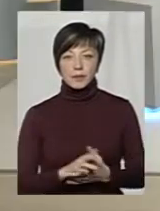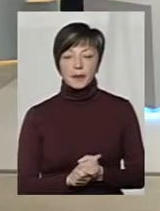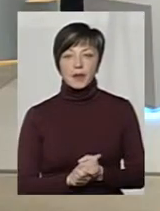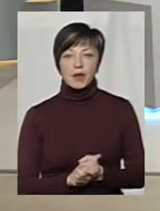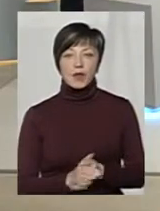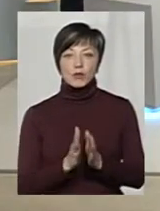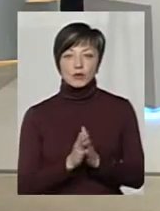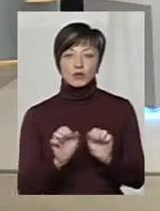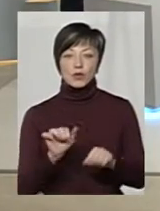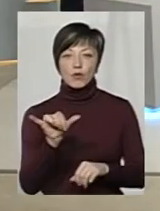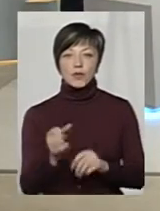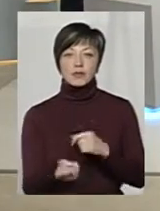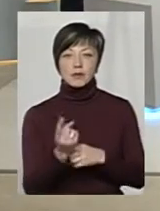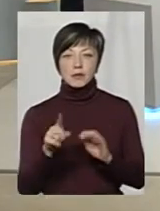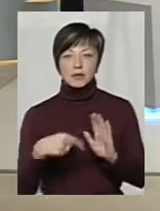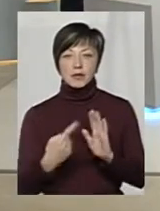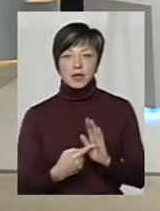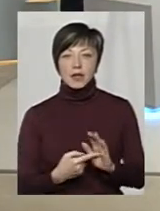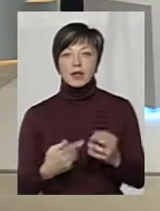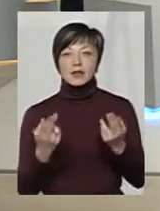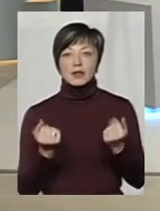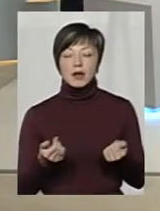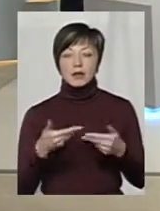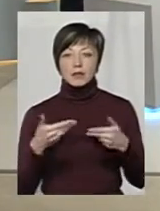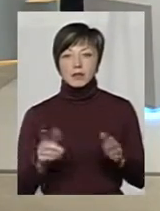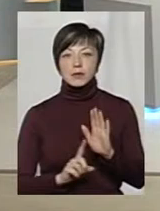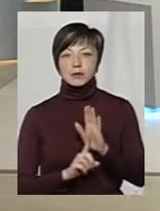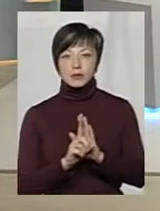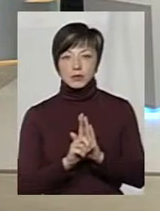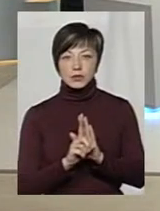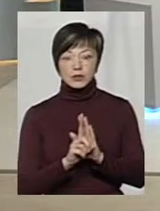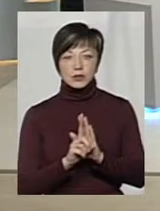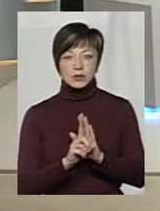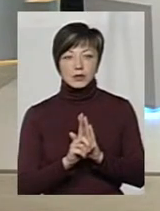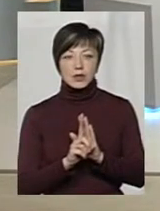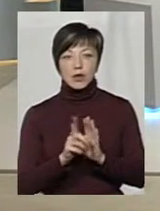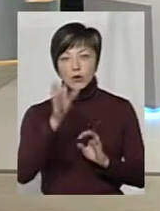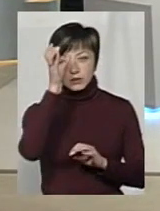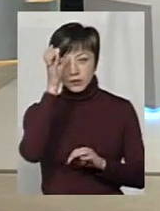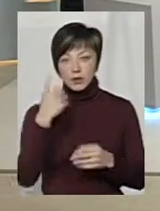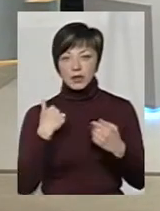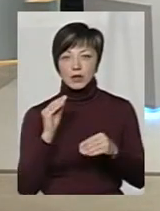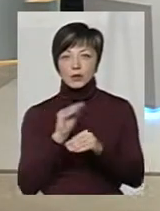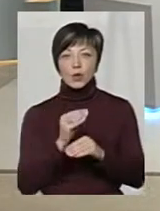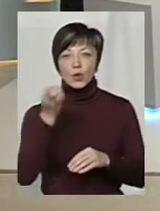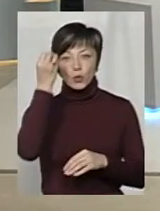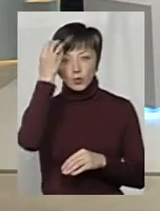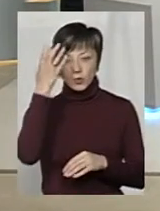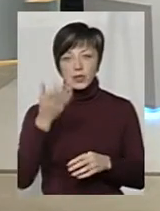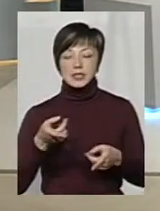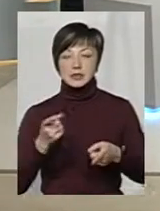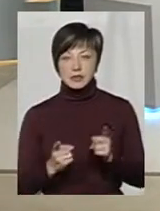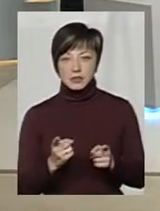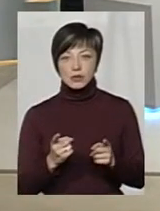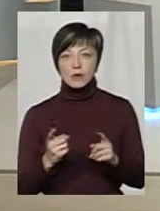Прошу, можливо, у вас вже виникли питання? Так, ми говорили про, зачепили культуру дороги, освіту, а я до культури. Звісно,